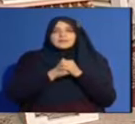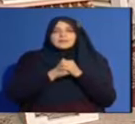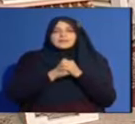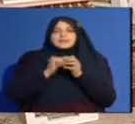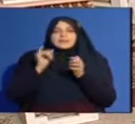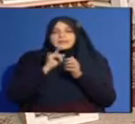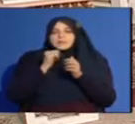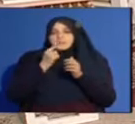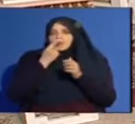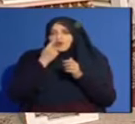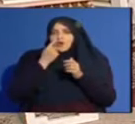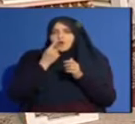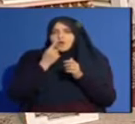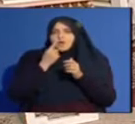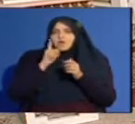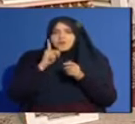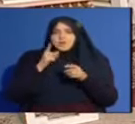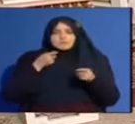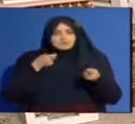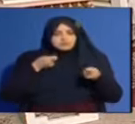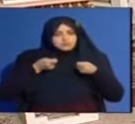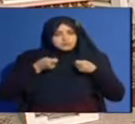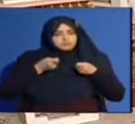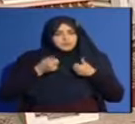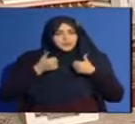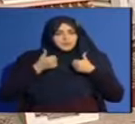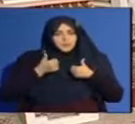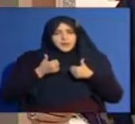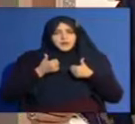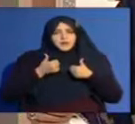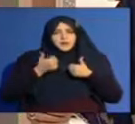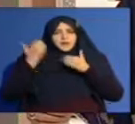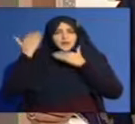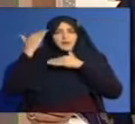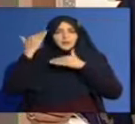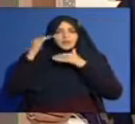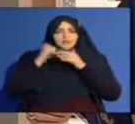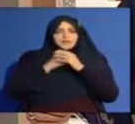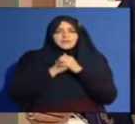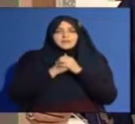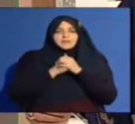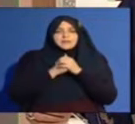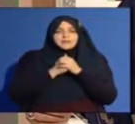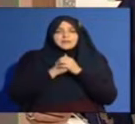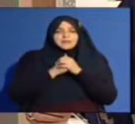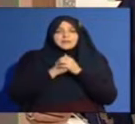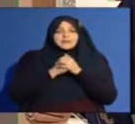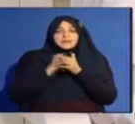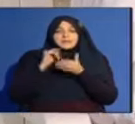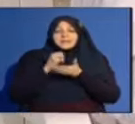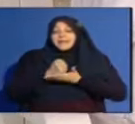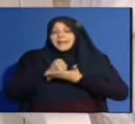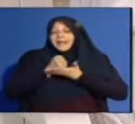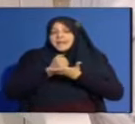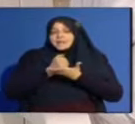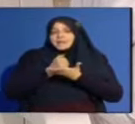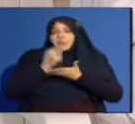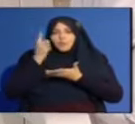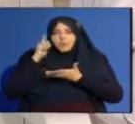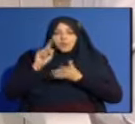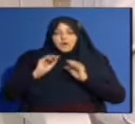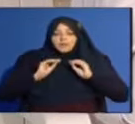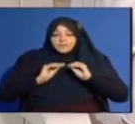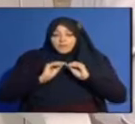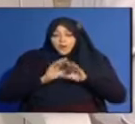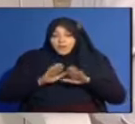في الوضع، ظروفه في بلاد المهجر تساعده على التنشئة